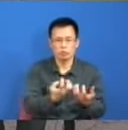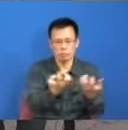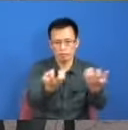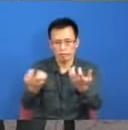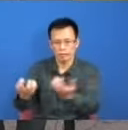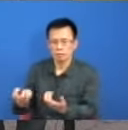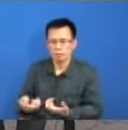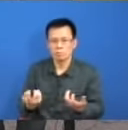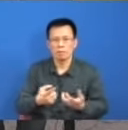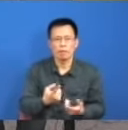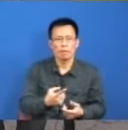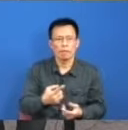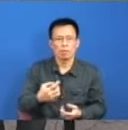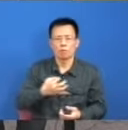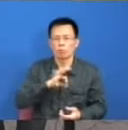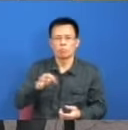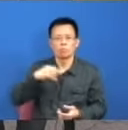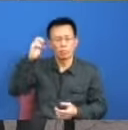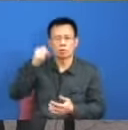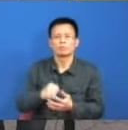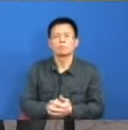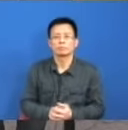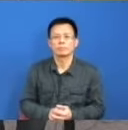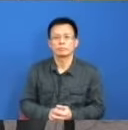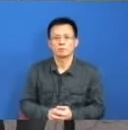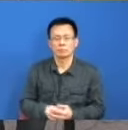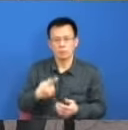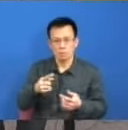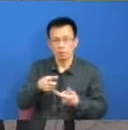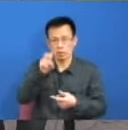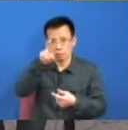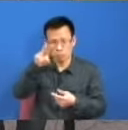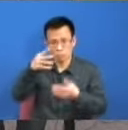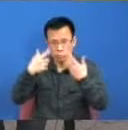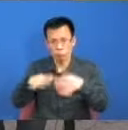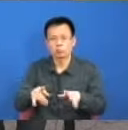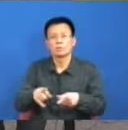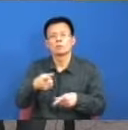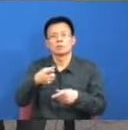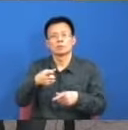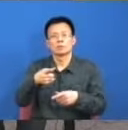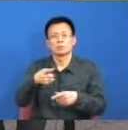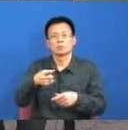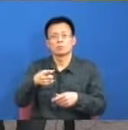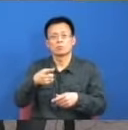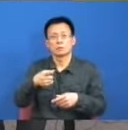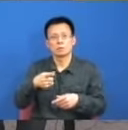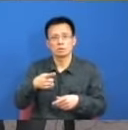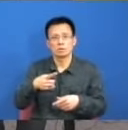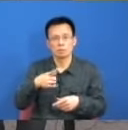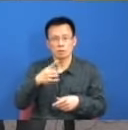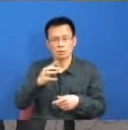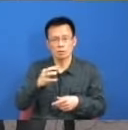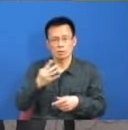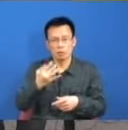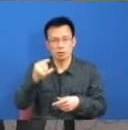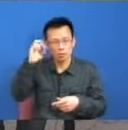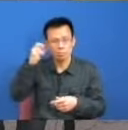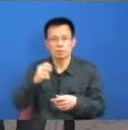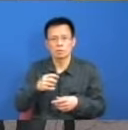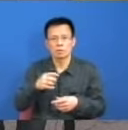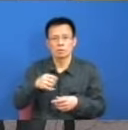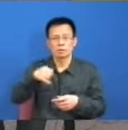類型嘅人，我反而冇去深究咯。 係，好啦，咁你觀察完呢件事，亦都有你頭先你睇嗰幾個諗法啦。你